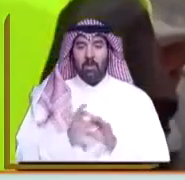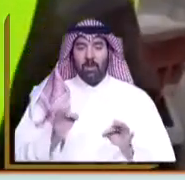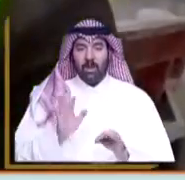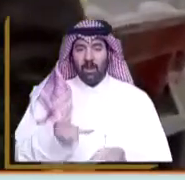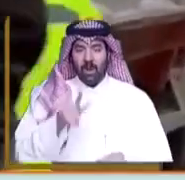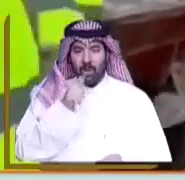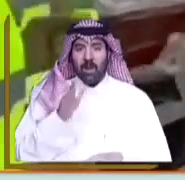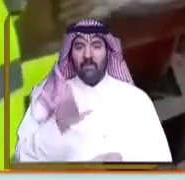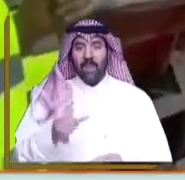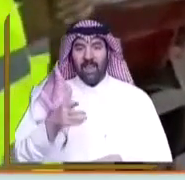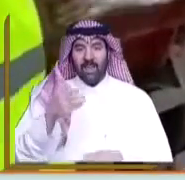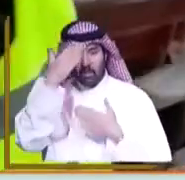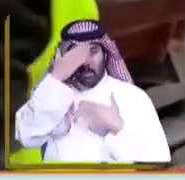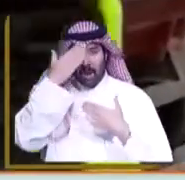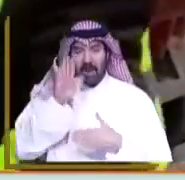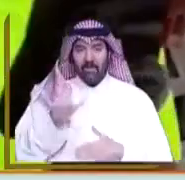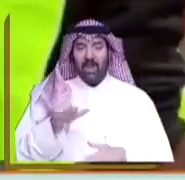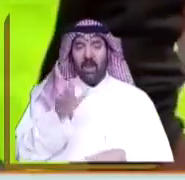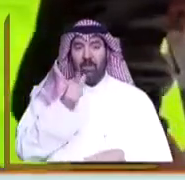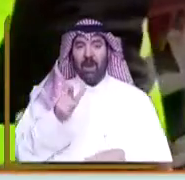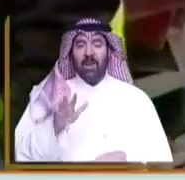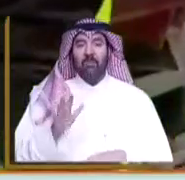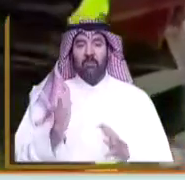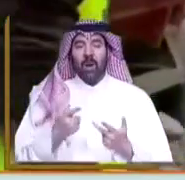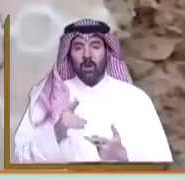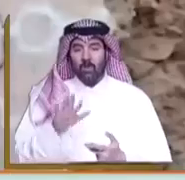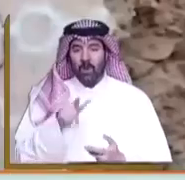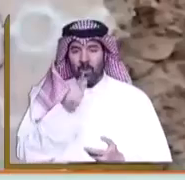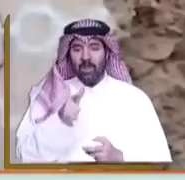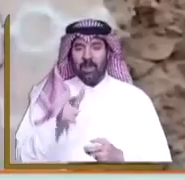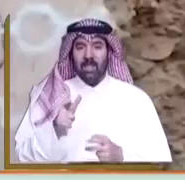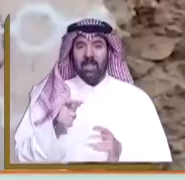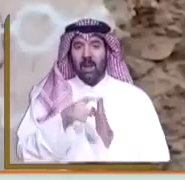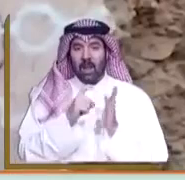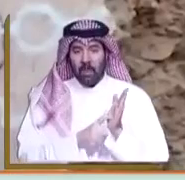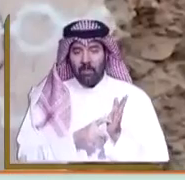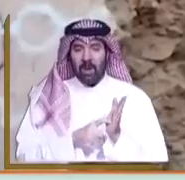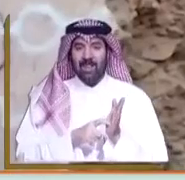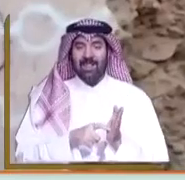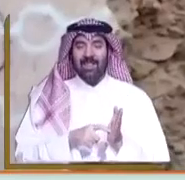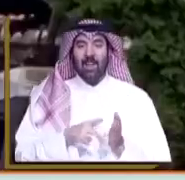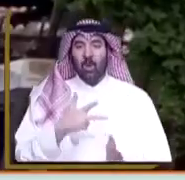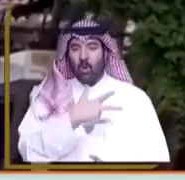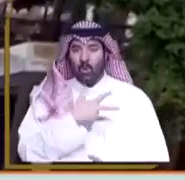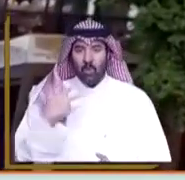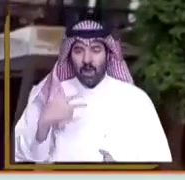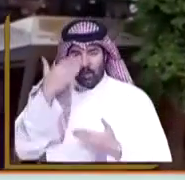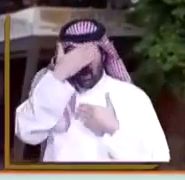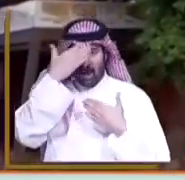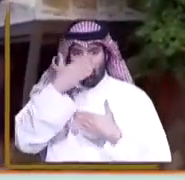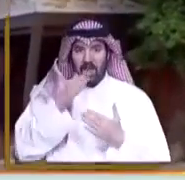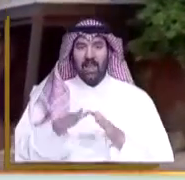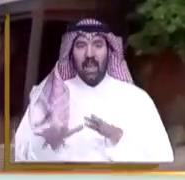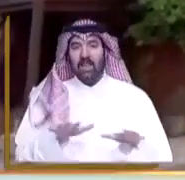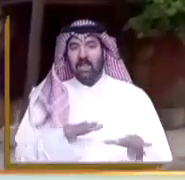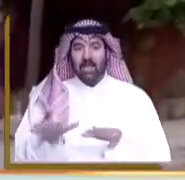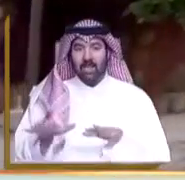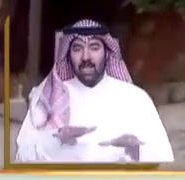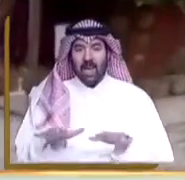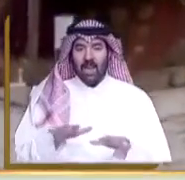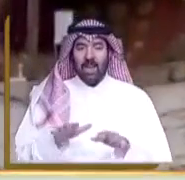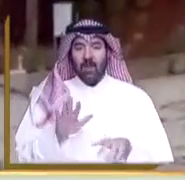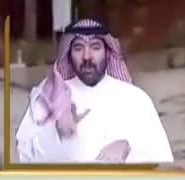بالمواطنين السعوديين الزائرين والمقيمين التقيد بتعليمات السلطات المحلية المتعلقة بالكوارث،